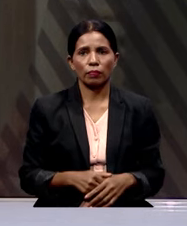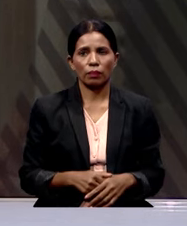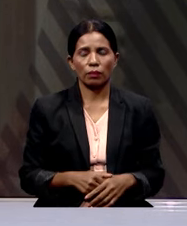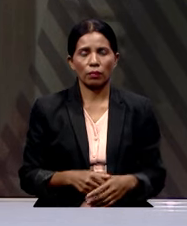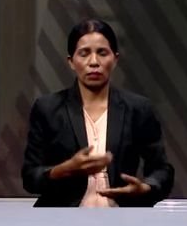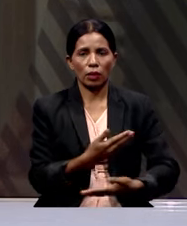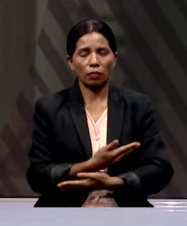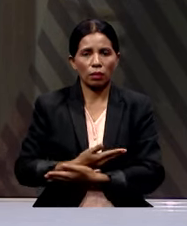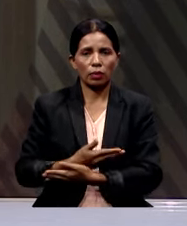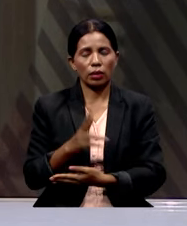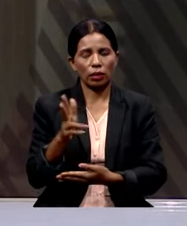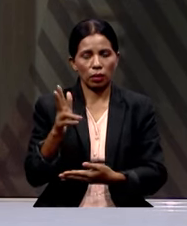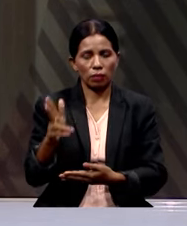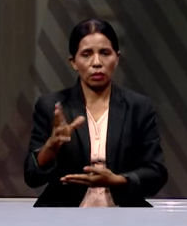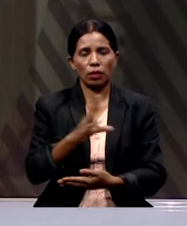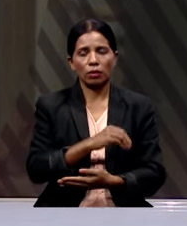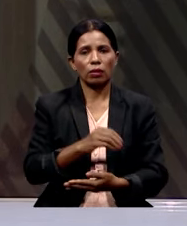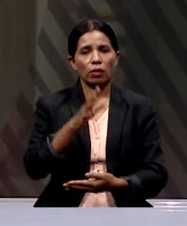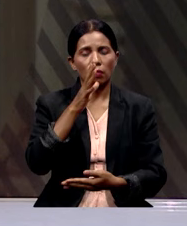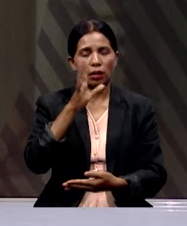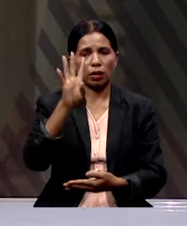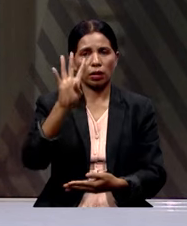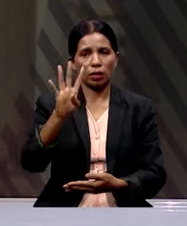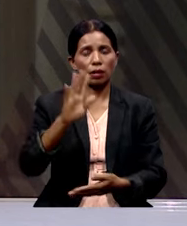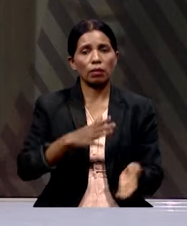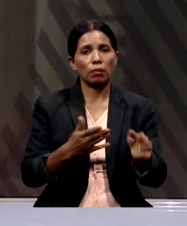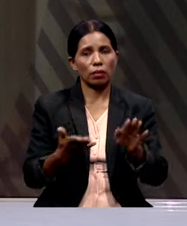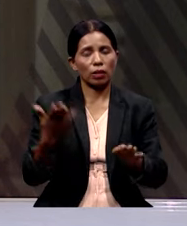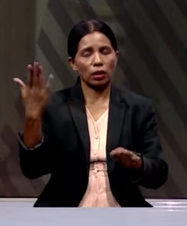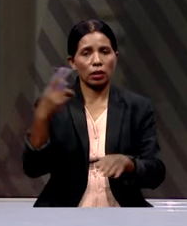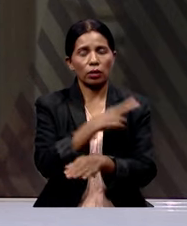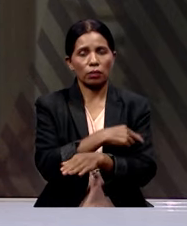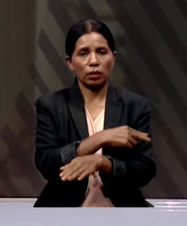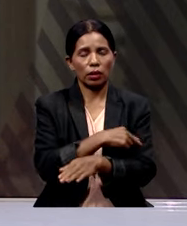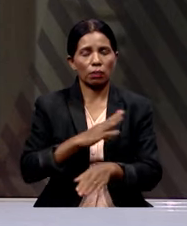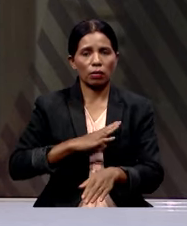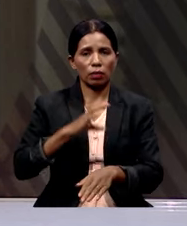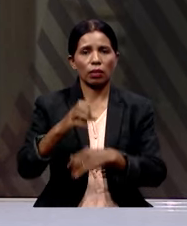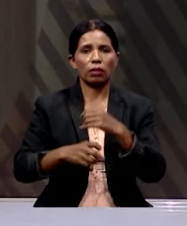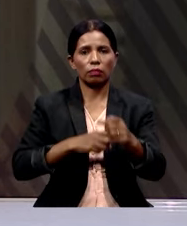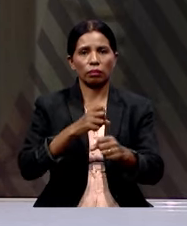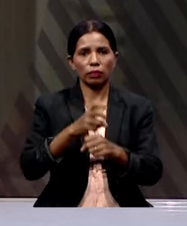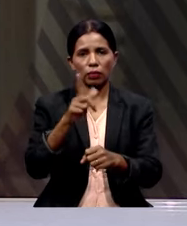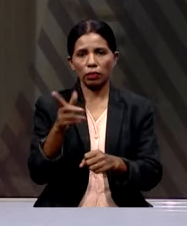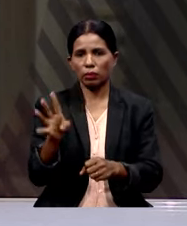Bebe tolunulu no inang nainghat mate hospital regional Baukau durante tinariung roro nulu resen